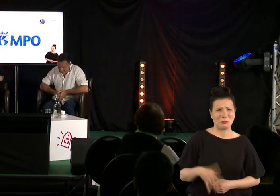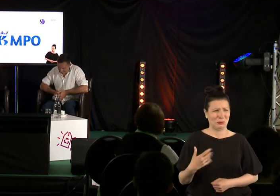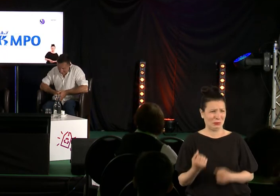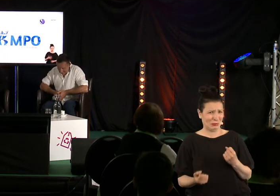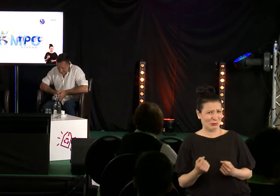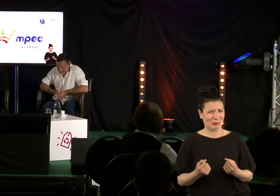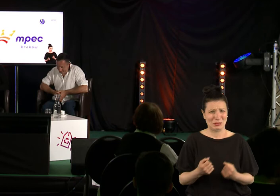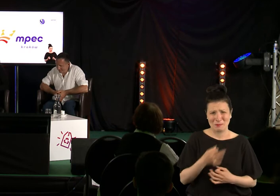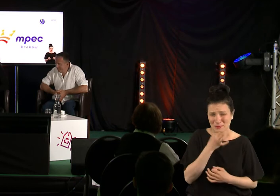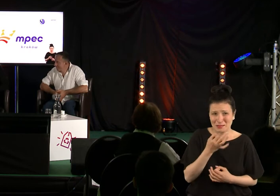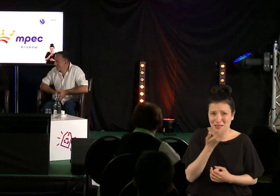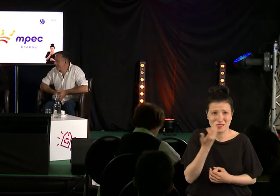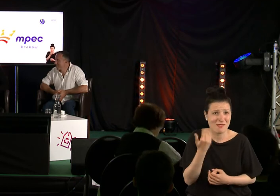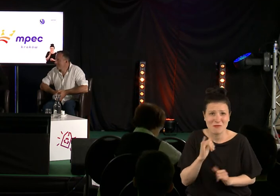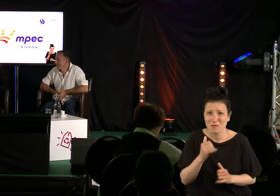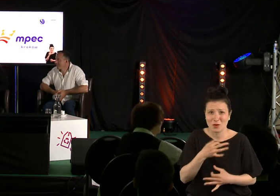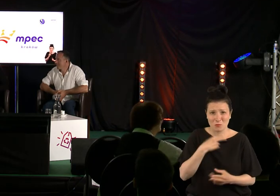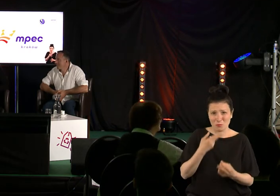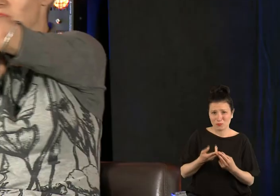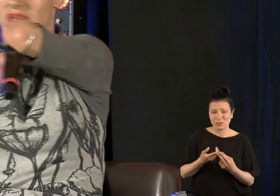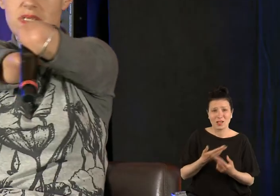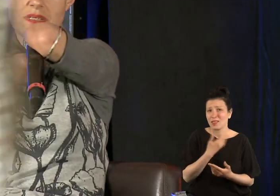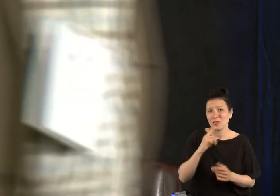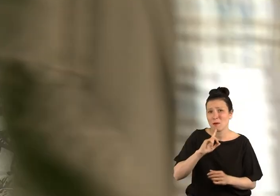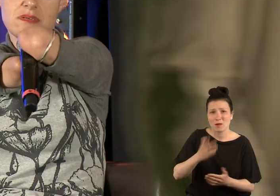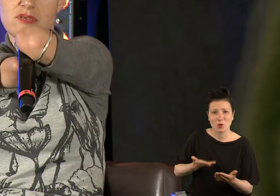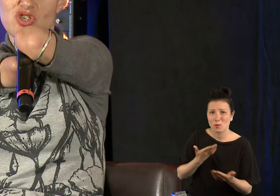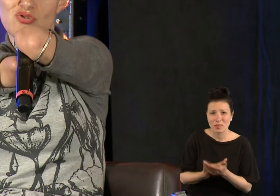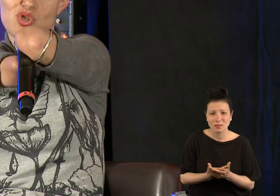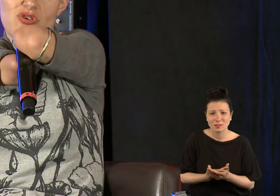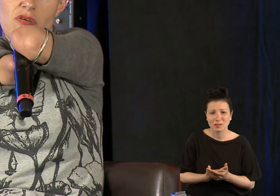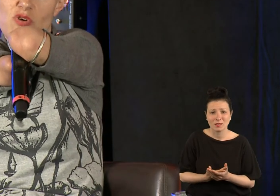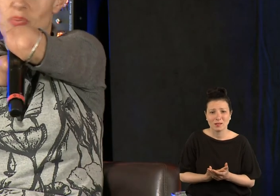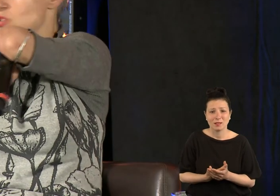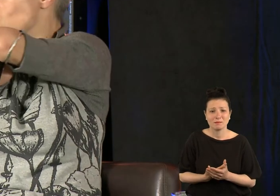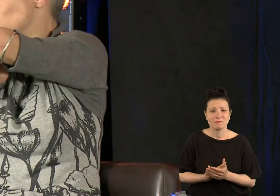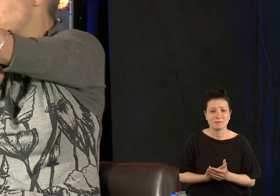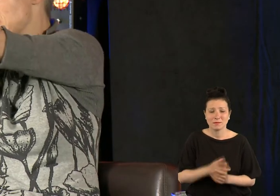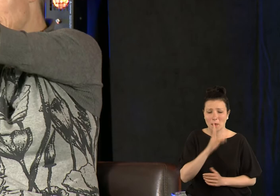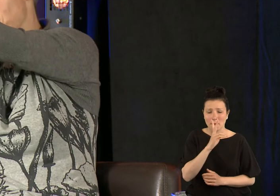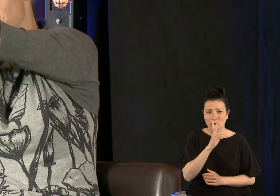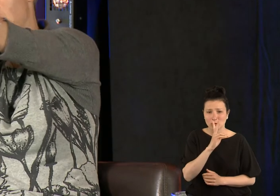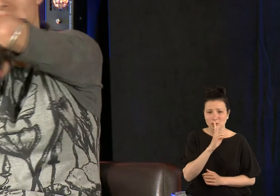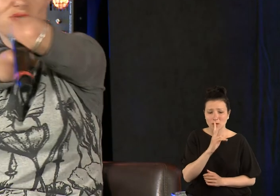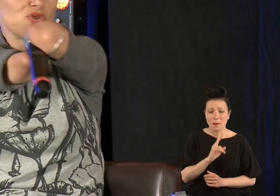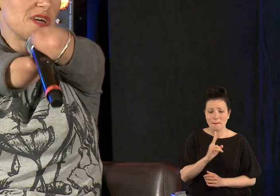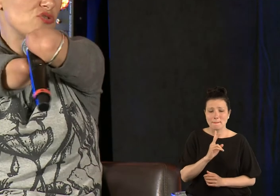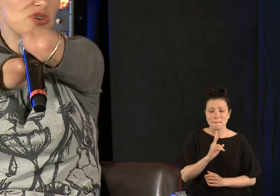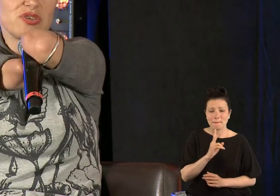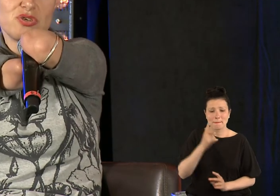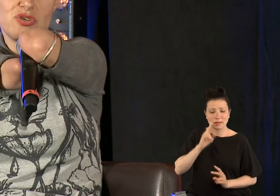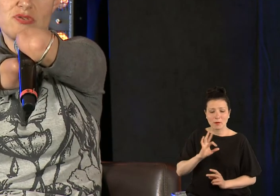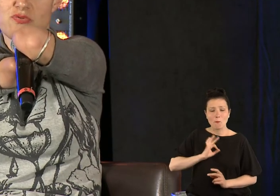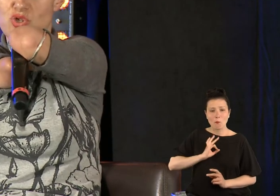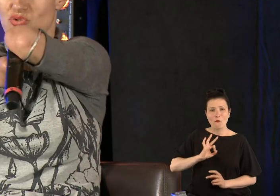Jakie trudne pytanie. I nie umiem na nie odpowiedzieć. Ja nie mam rekomendacji. Jednostkowo, patrząc przez pryzmat moich własnych